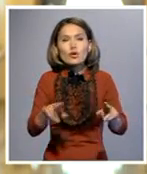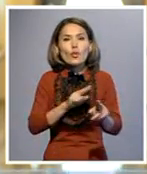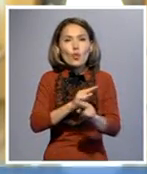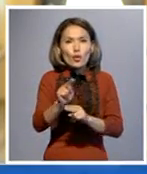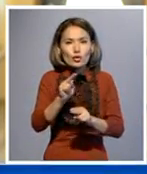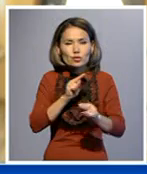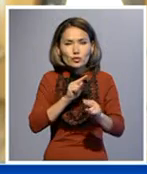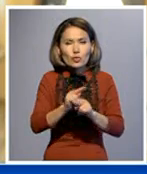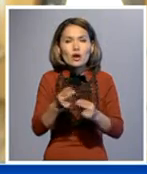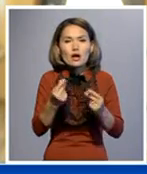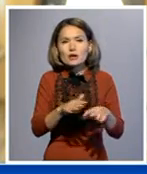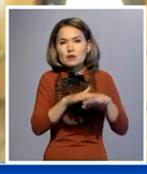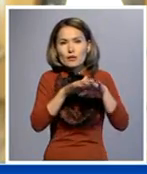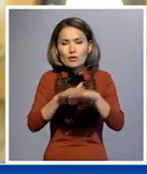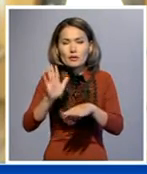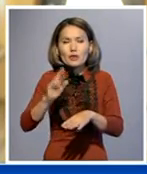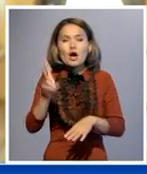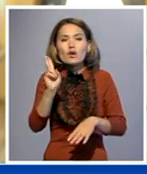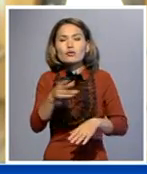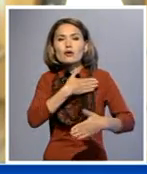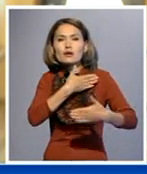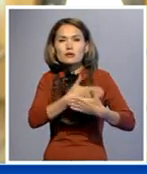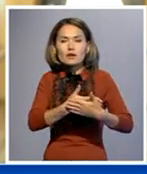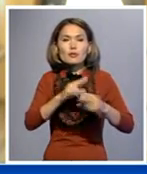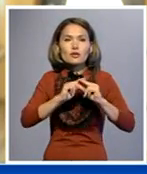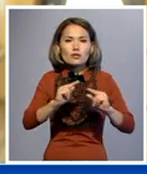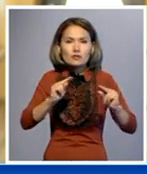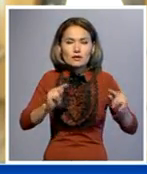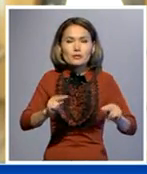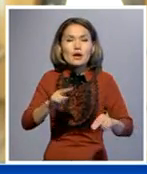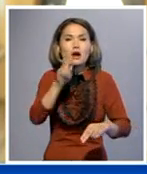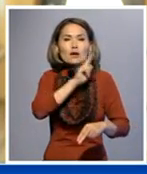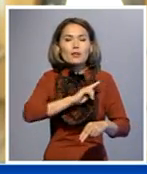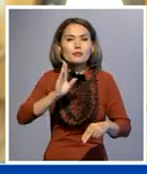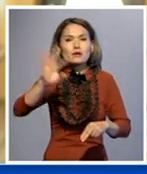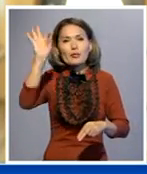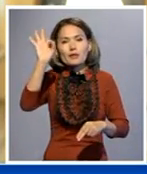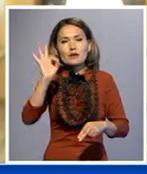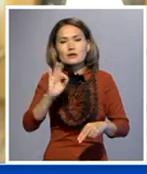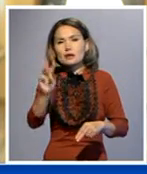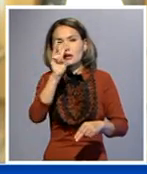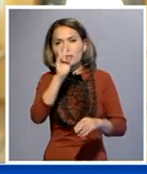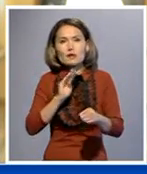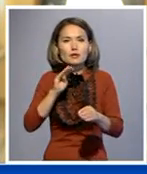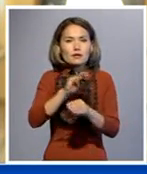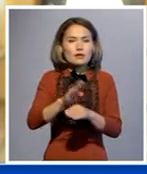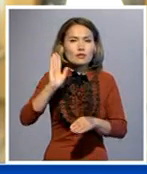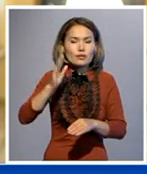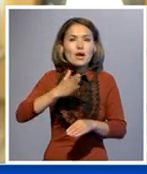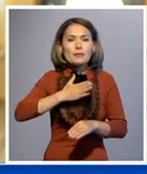Бұл енді оңай жұмыс емес. Статусын анықтау, бұның әр мұғалімнің еңбегін бағалау, бұл оңай емес. Сол